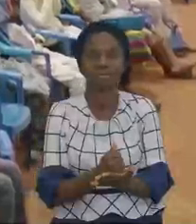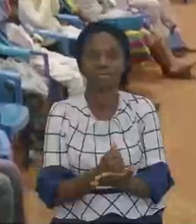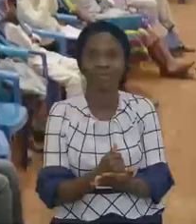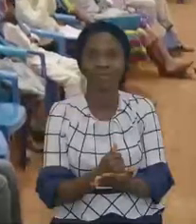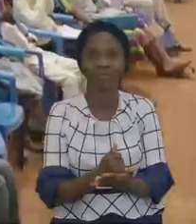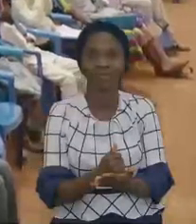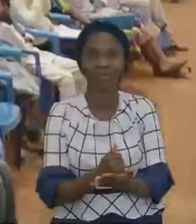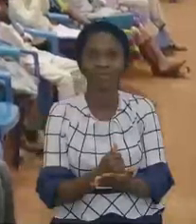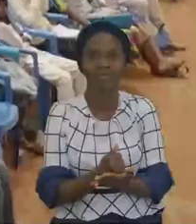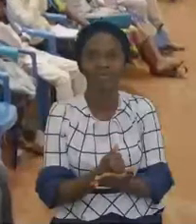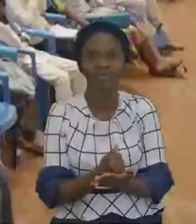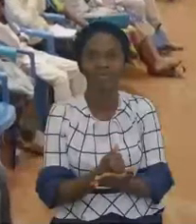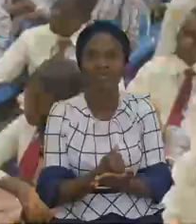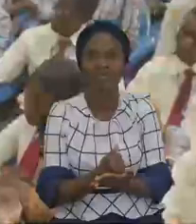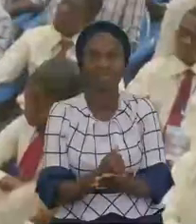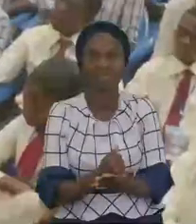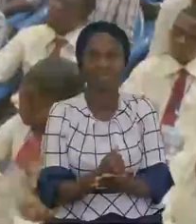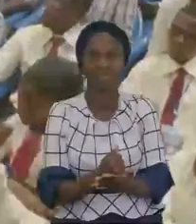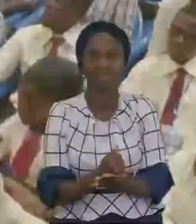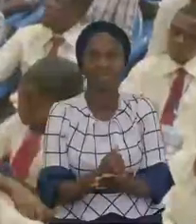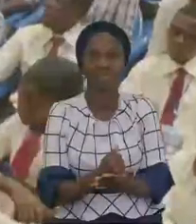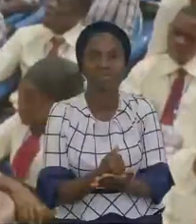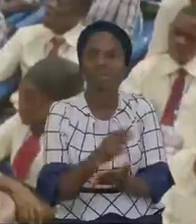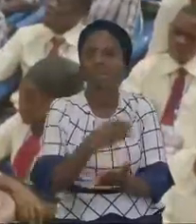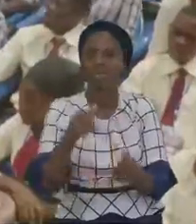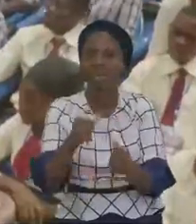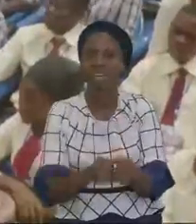Et tout le monde crie Amen.